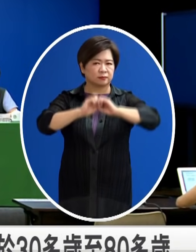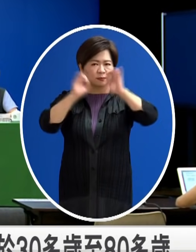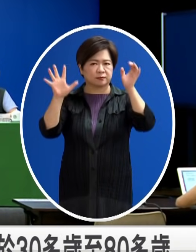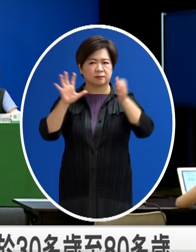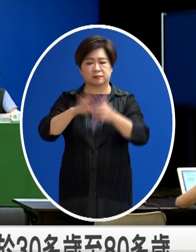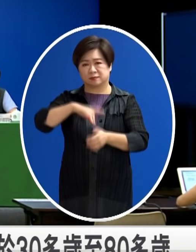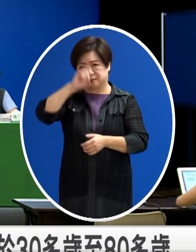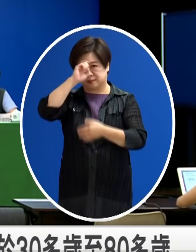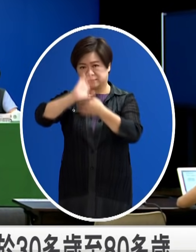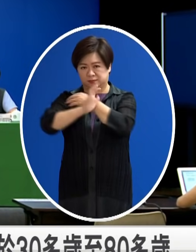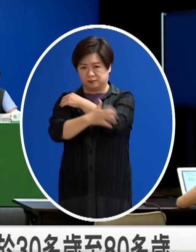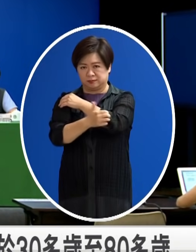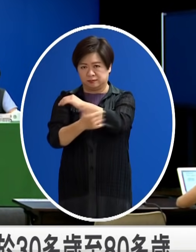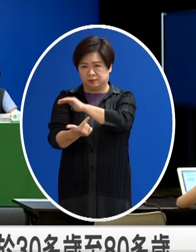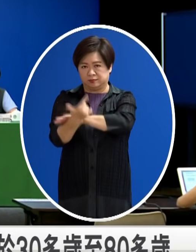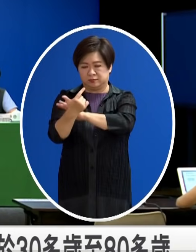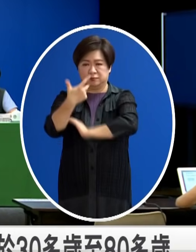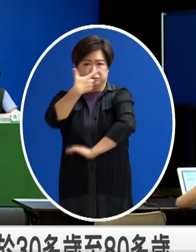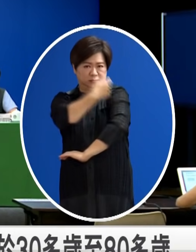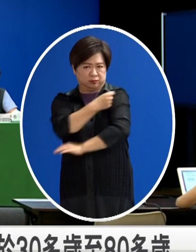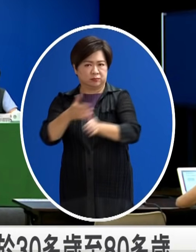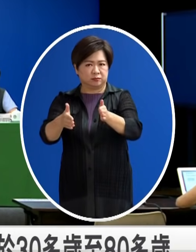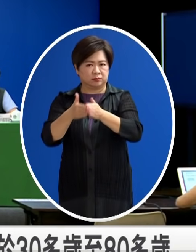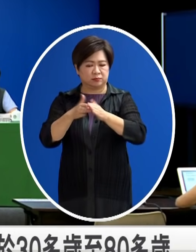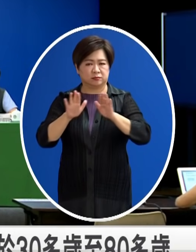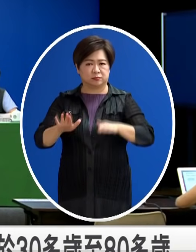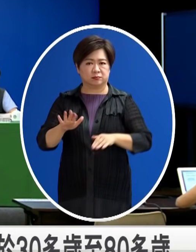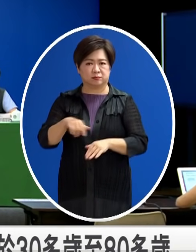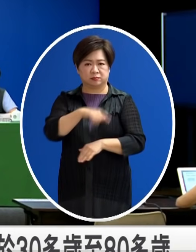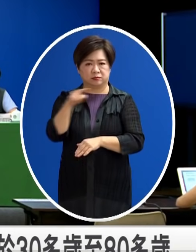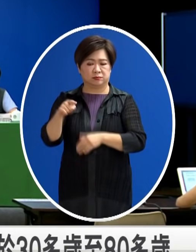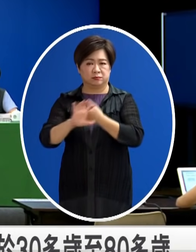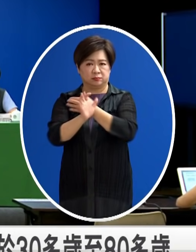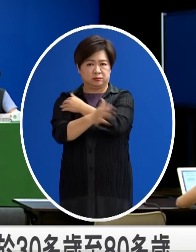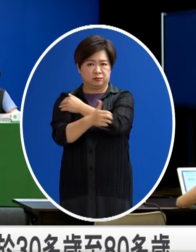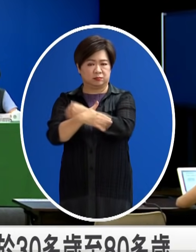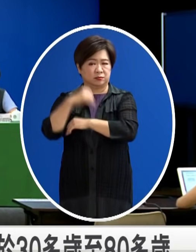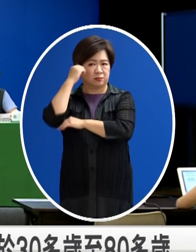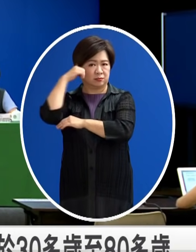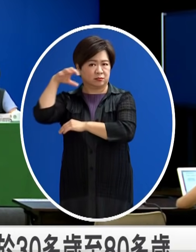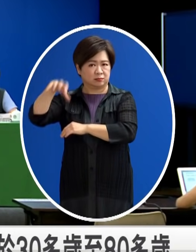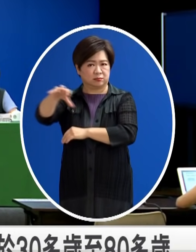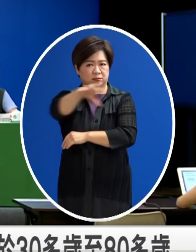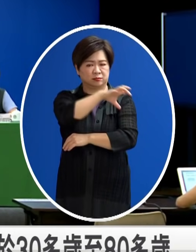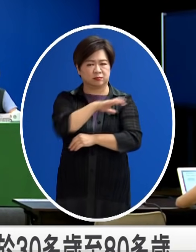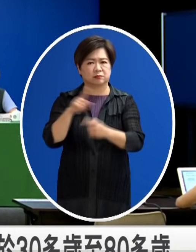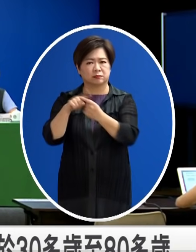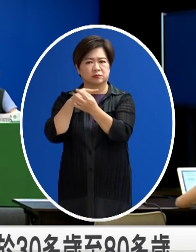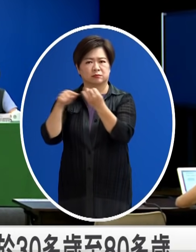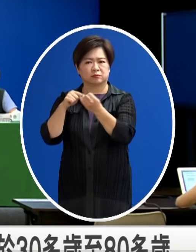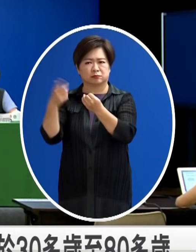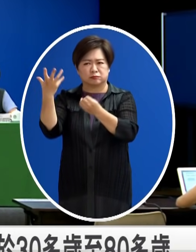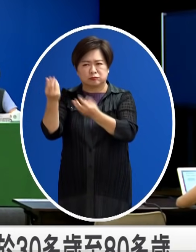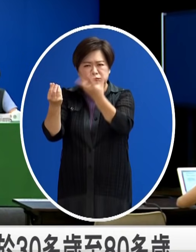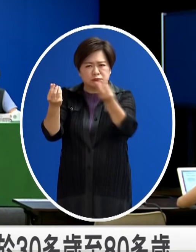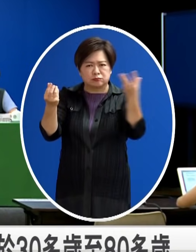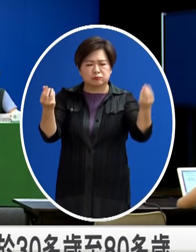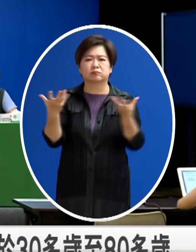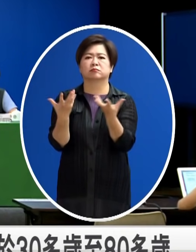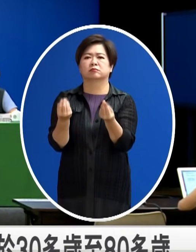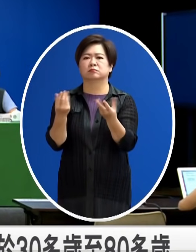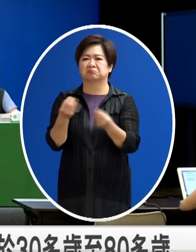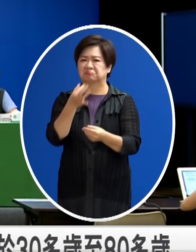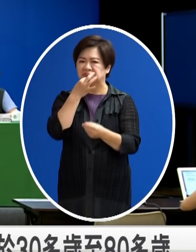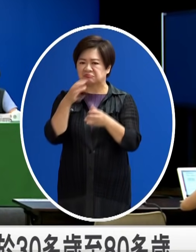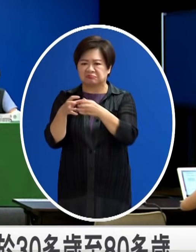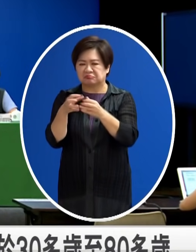移工尽早施打疫苗。然后，因为现在大部分的移工宿舍也都没有实施人数的降载，所以还是有一定的那